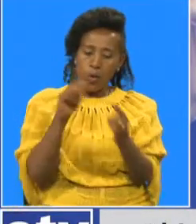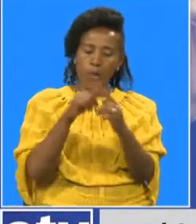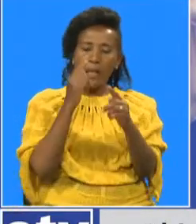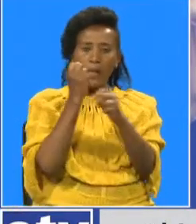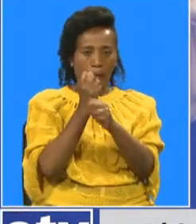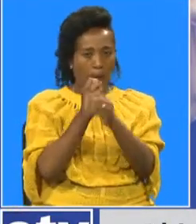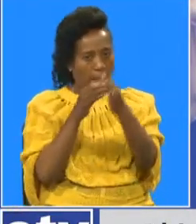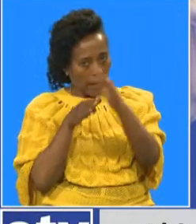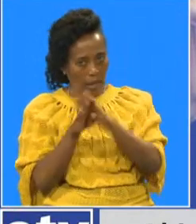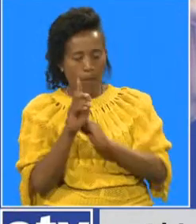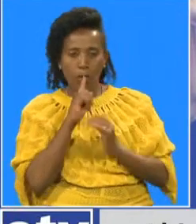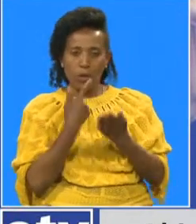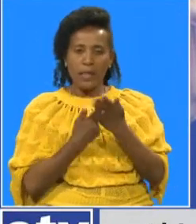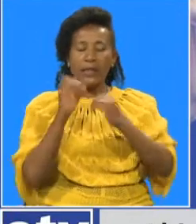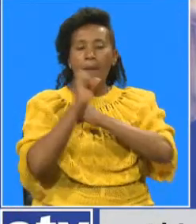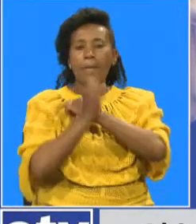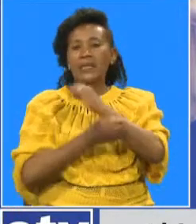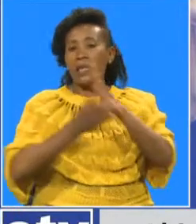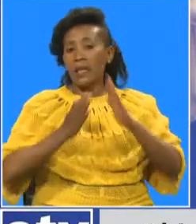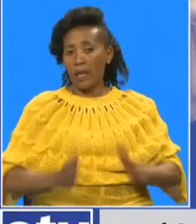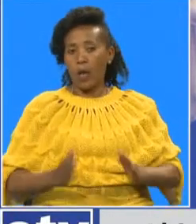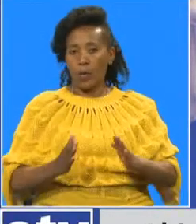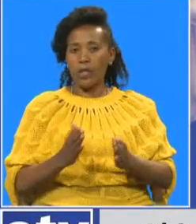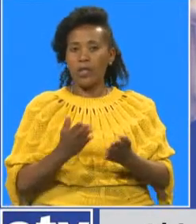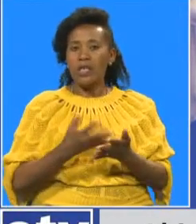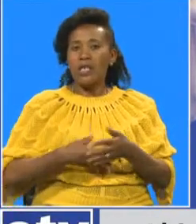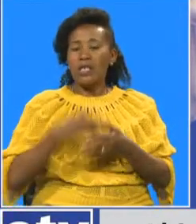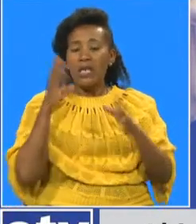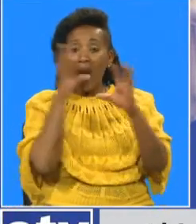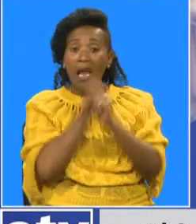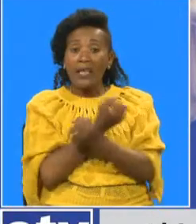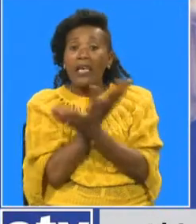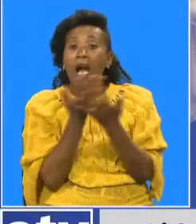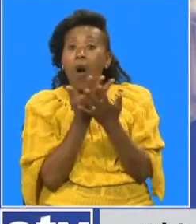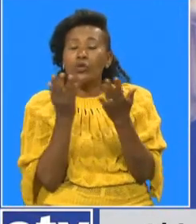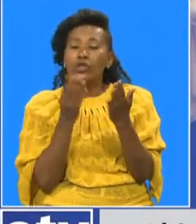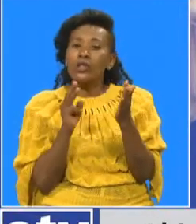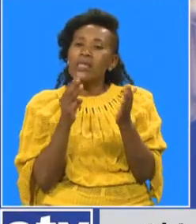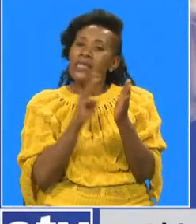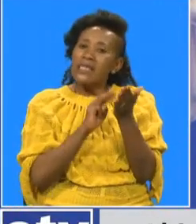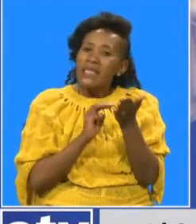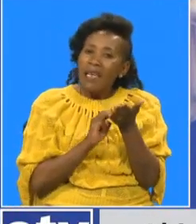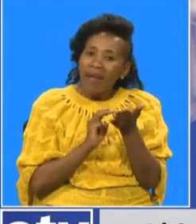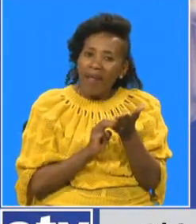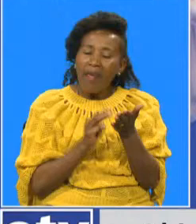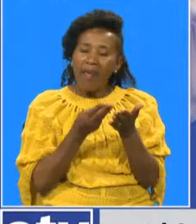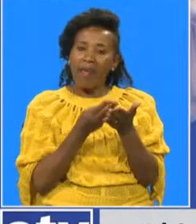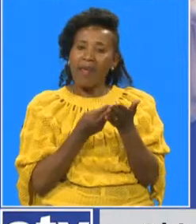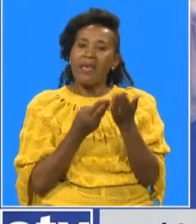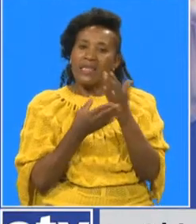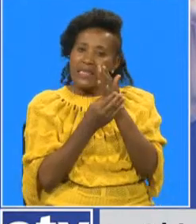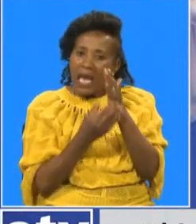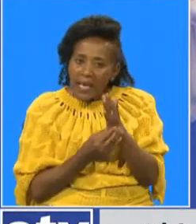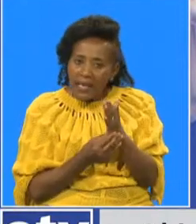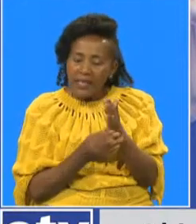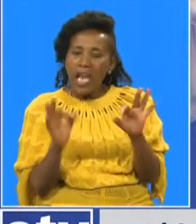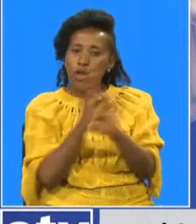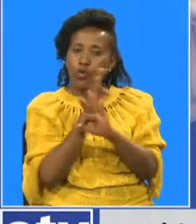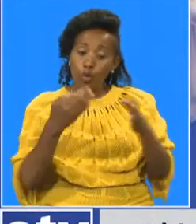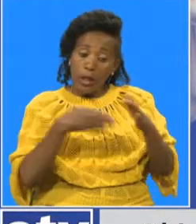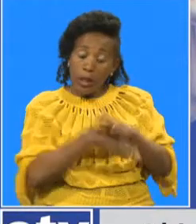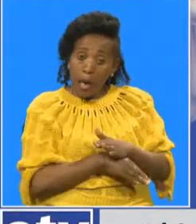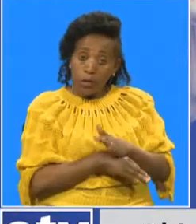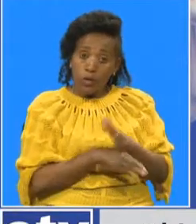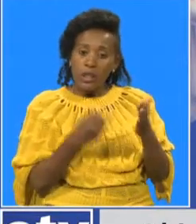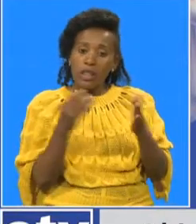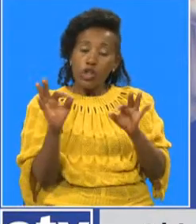ተግባር እየገባን ነው። እነዚህ የመሰረታዊ ፍጆታ እቃዎች የምንላቸው ስንዴ፣ ዘይት፣ ስኳርና የኢንዱስትሪ ግብአት የምንላቸው